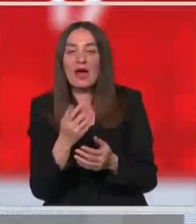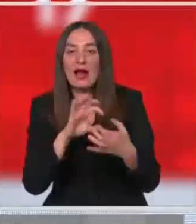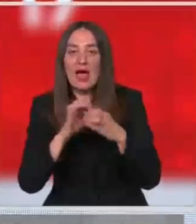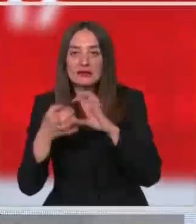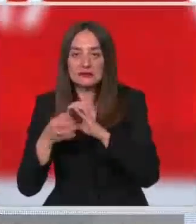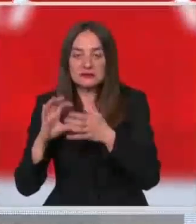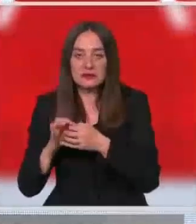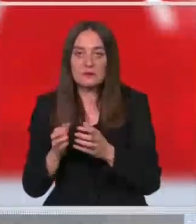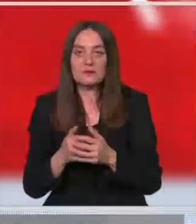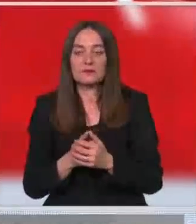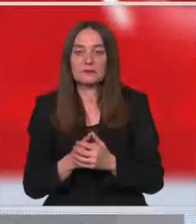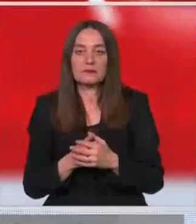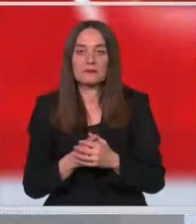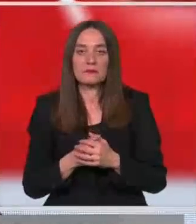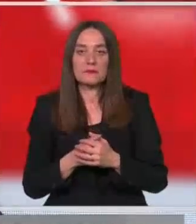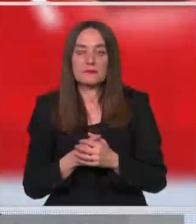lanci